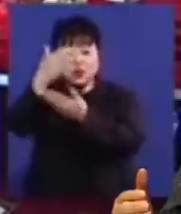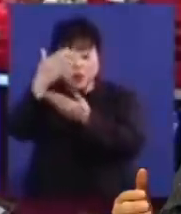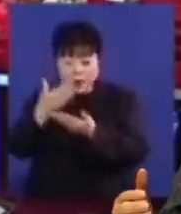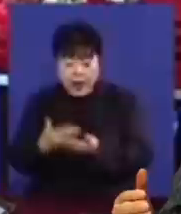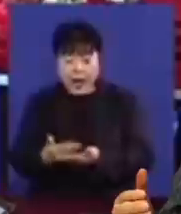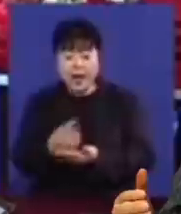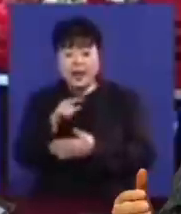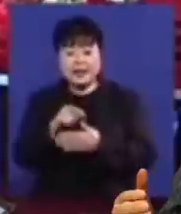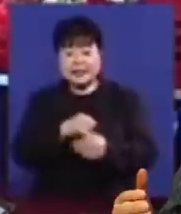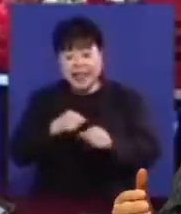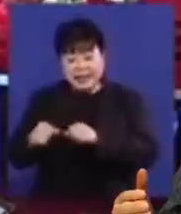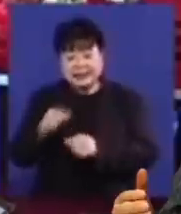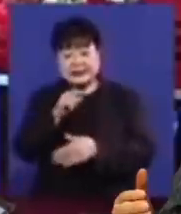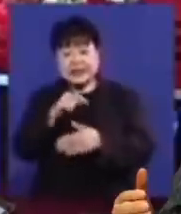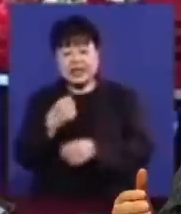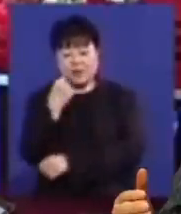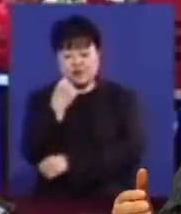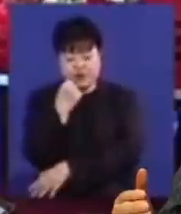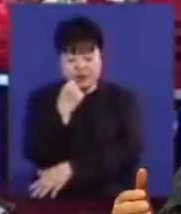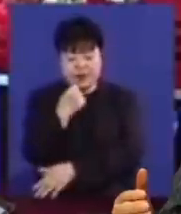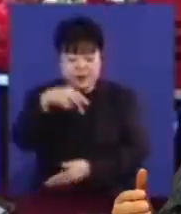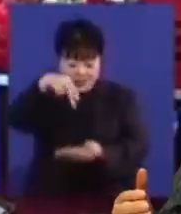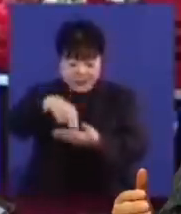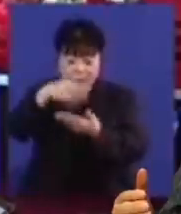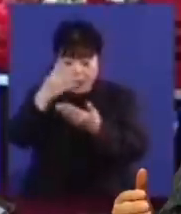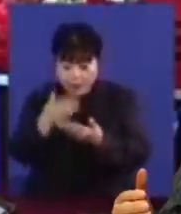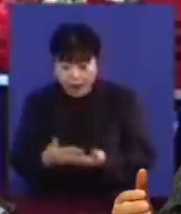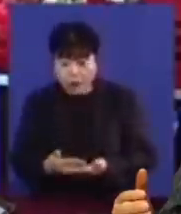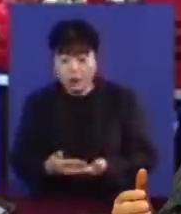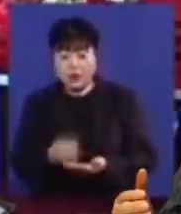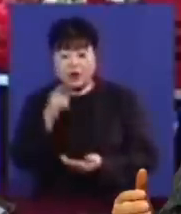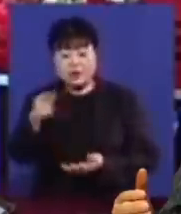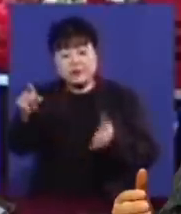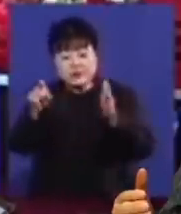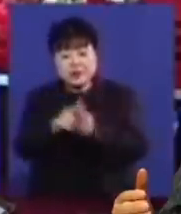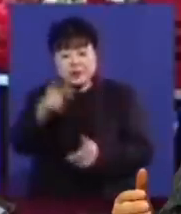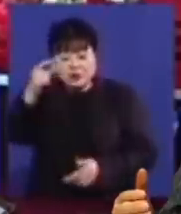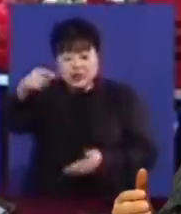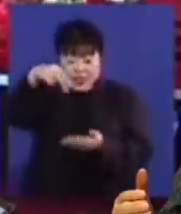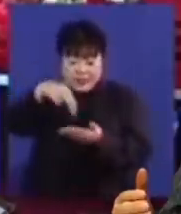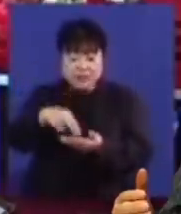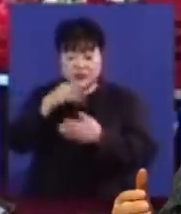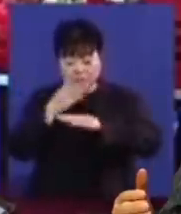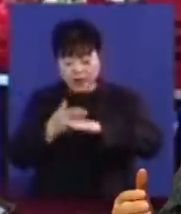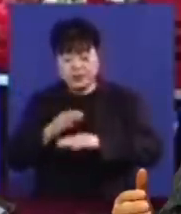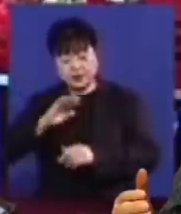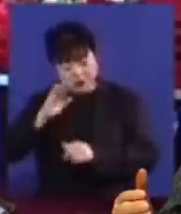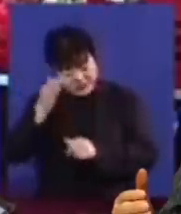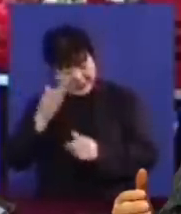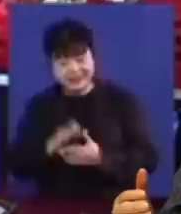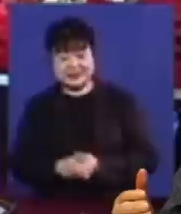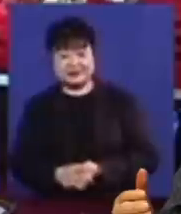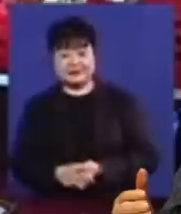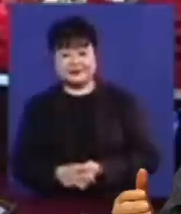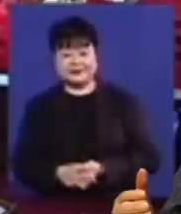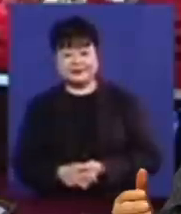그 안에서 행하되 그 안에 뿌리를 박으며 세움을 받아 교훈을 받은 대로 믿음을 굳게 써서 감사함을 넘치게 하자.